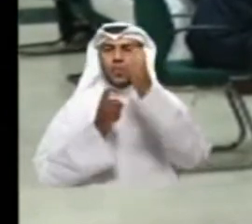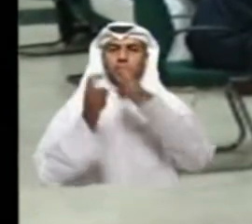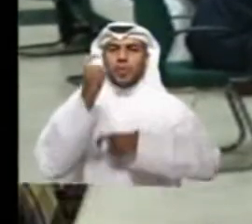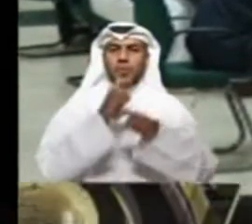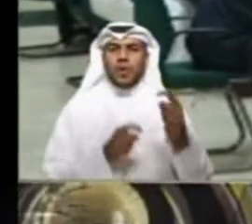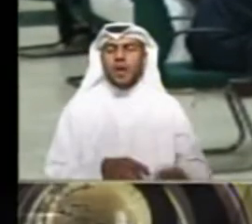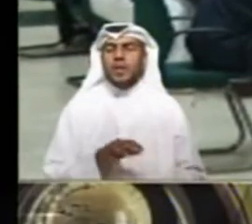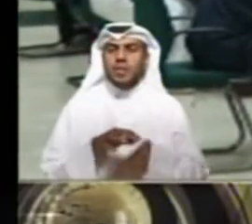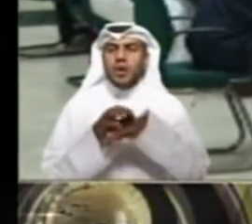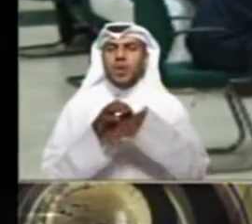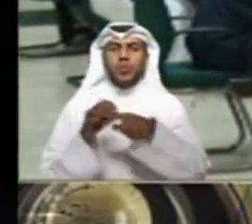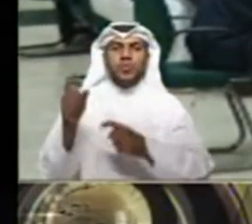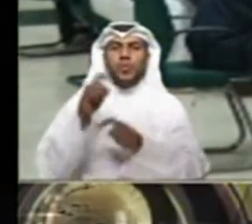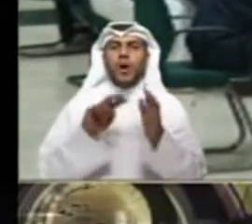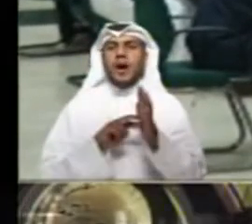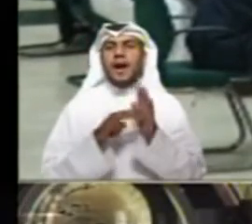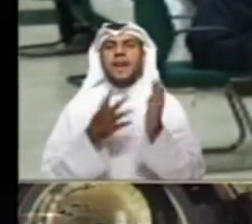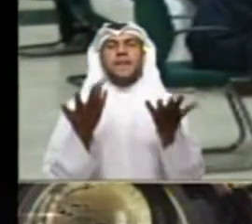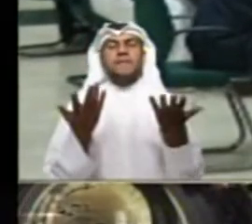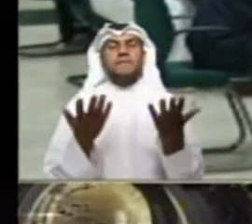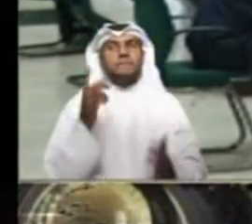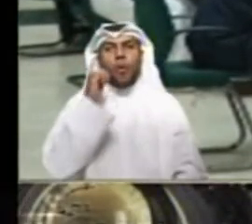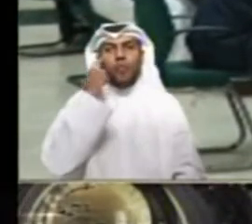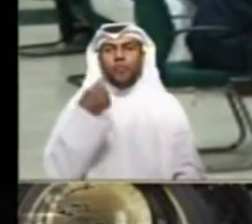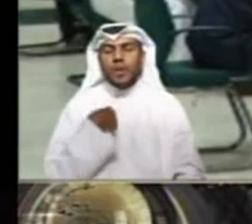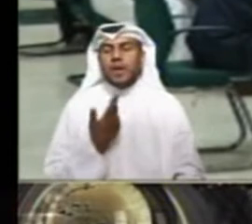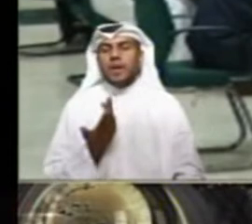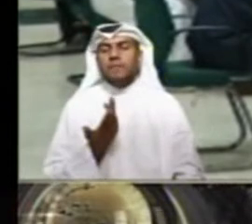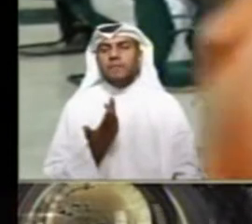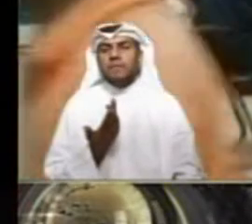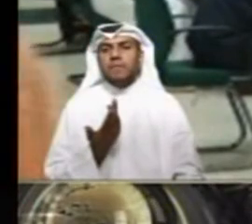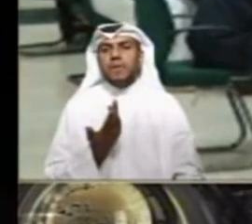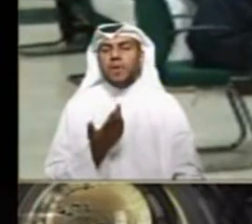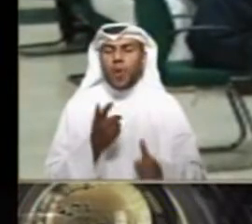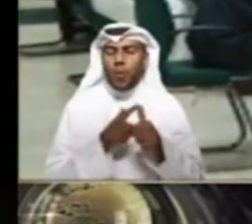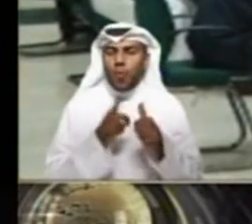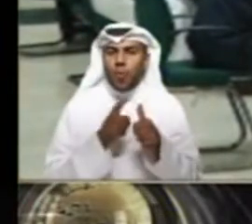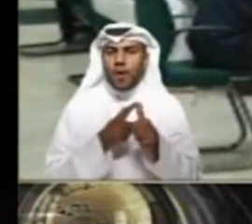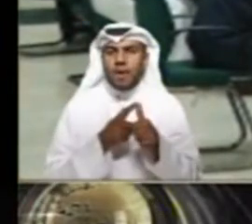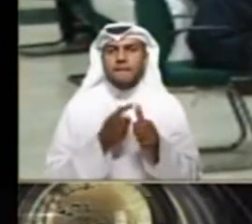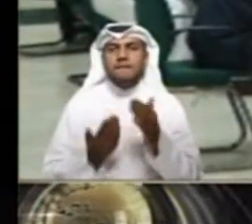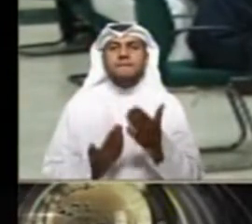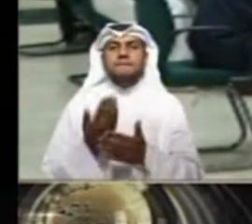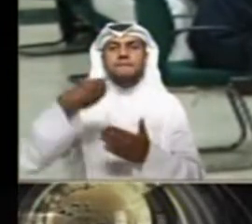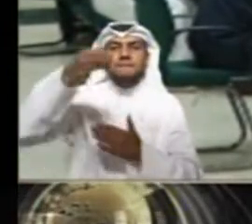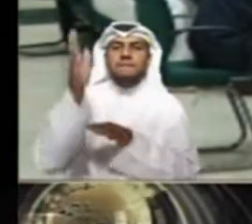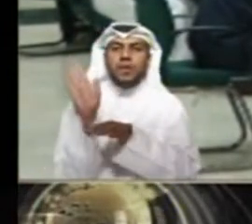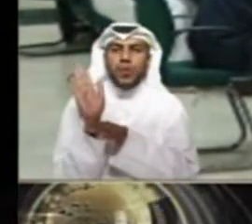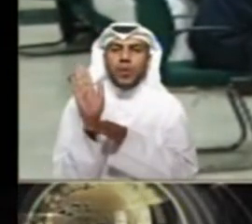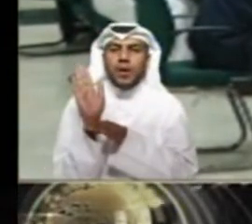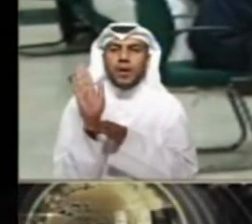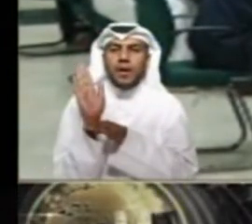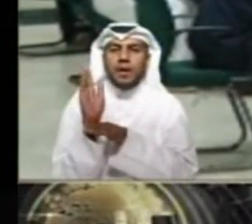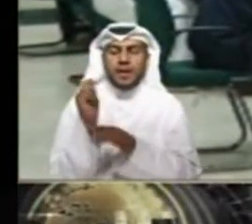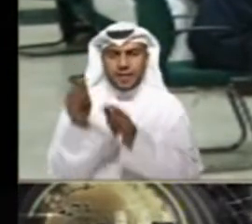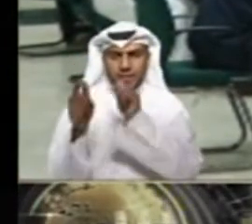كثير اليوم هو موضوع كيف أثبت أنا الضرر أما من خلال الفواتير اللي